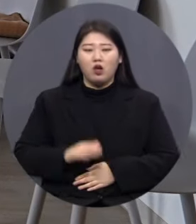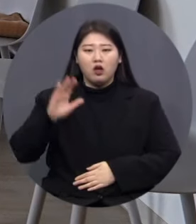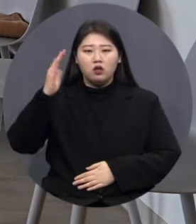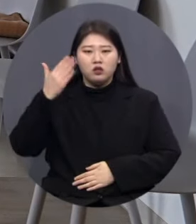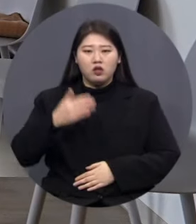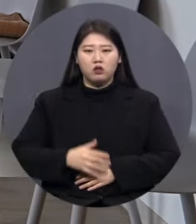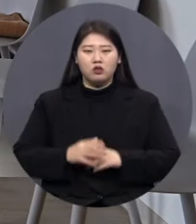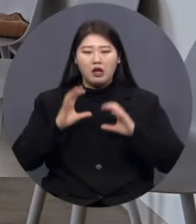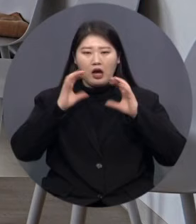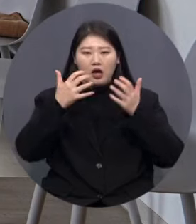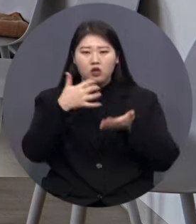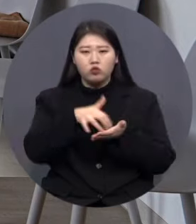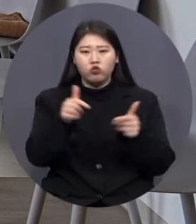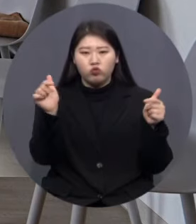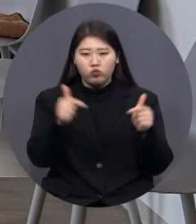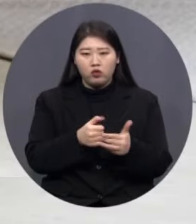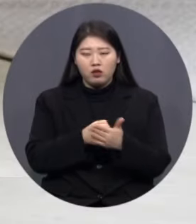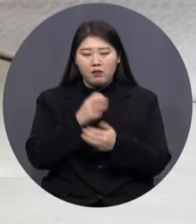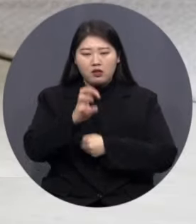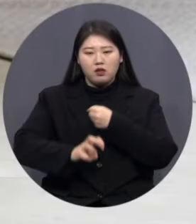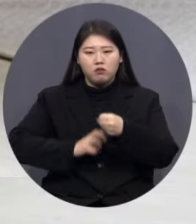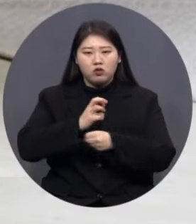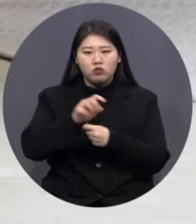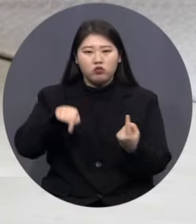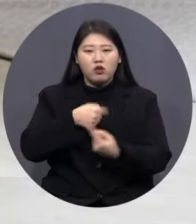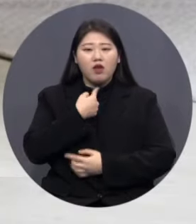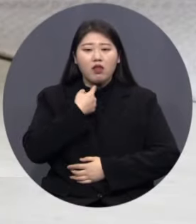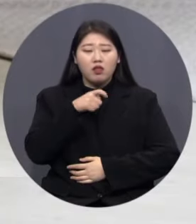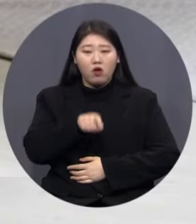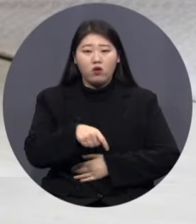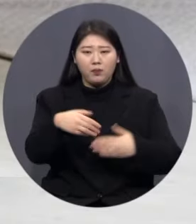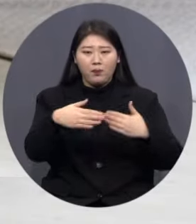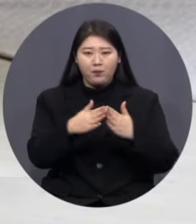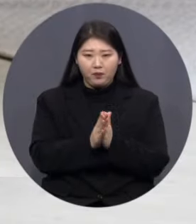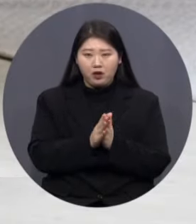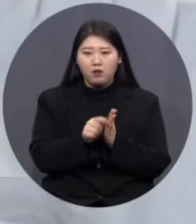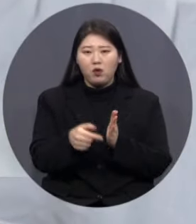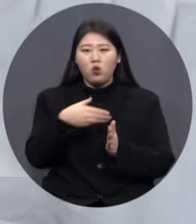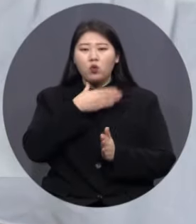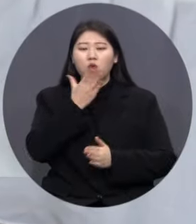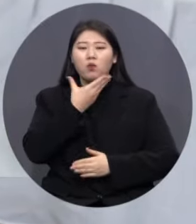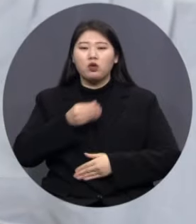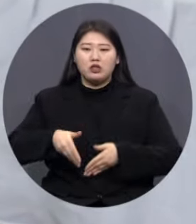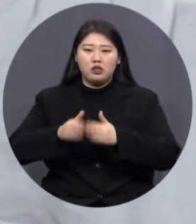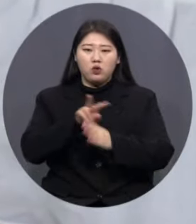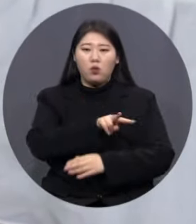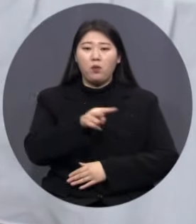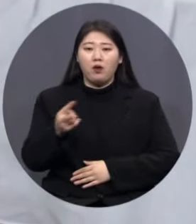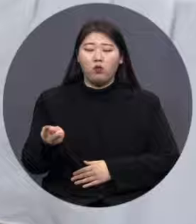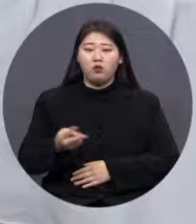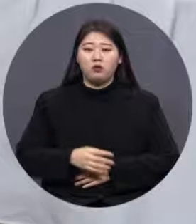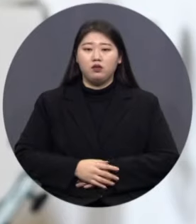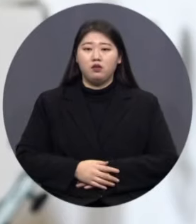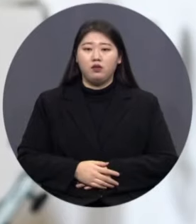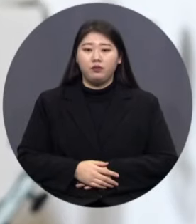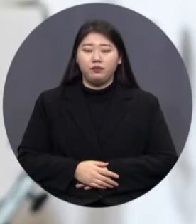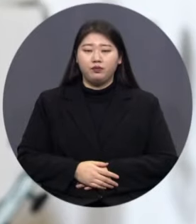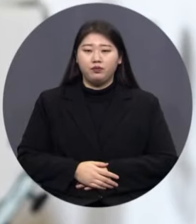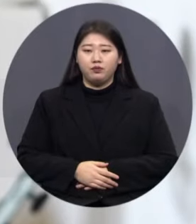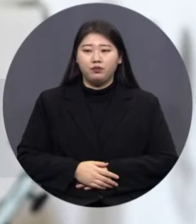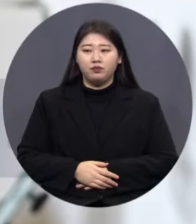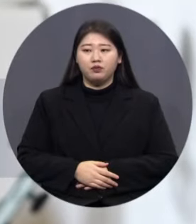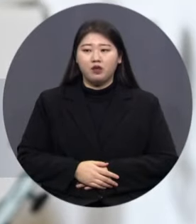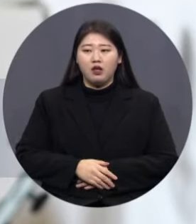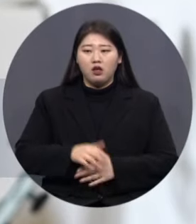화수가 줄어들자 30년 동안 운영해온 어린이집을 하고 노인 복지 시설로 바꾼 것입니다 100명